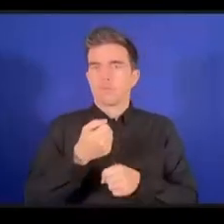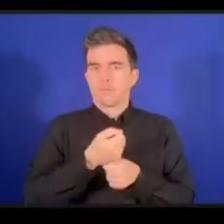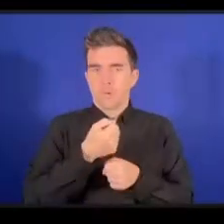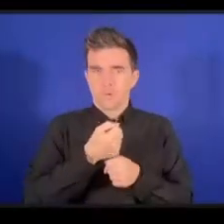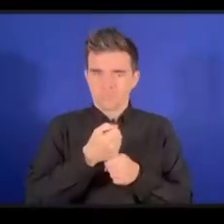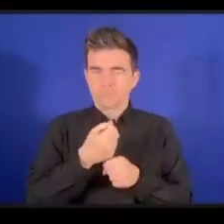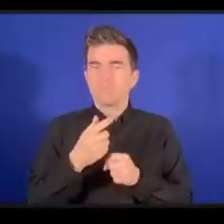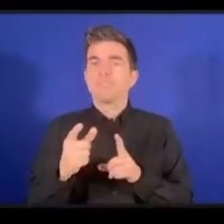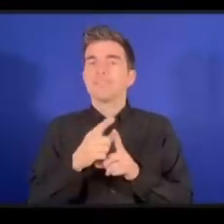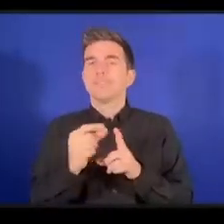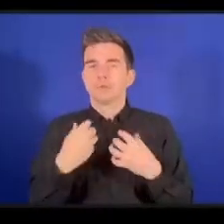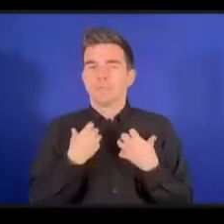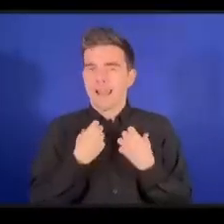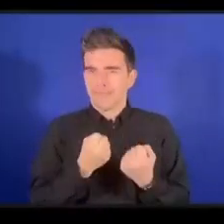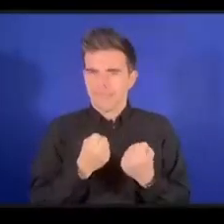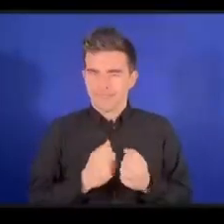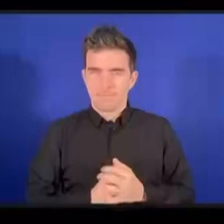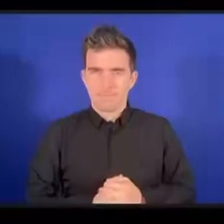谢谢。